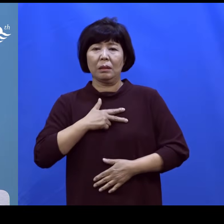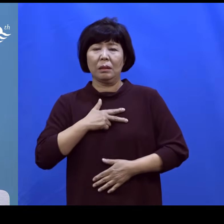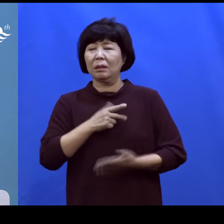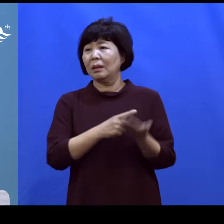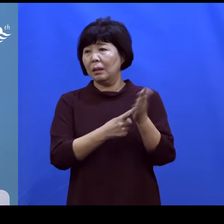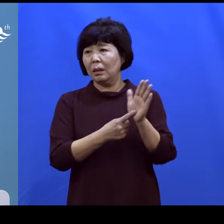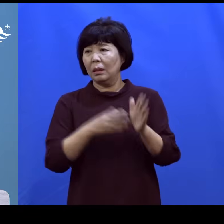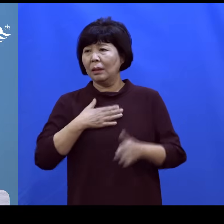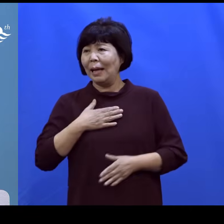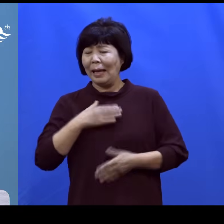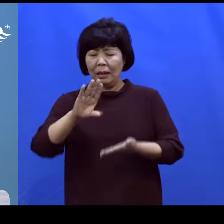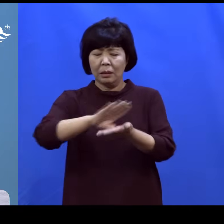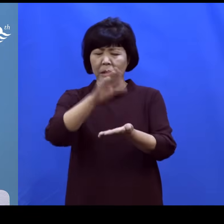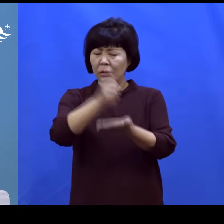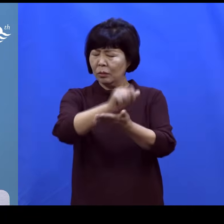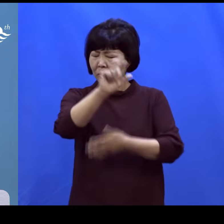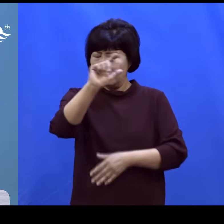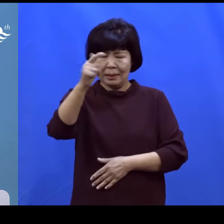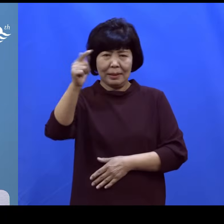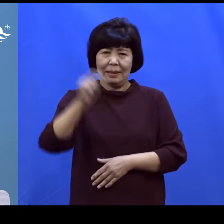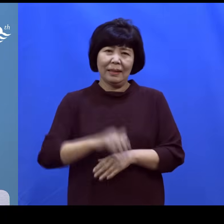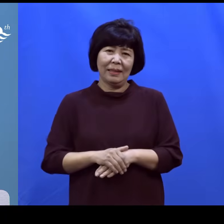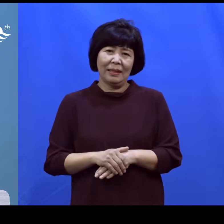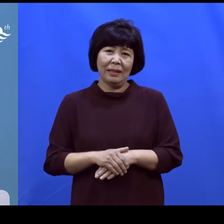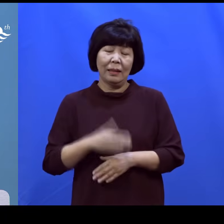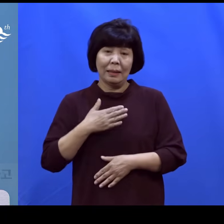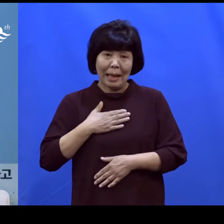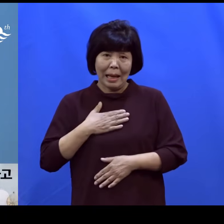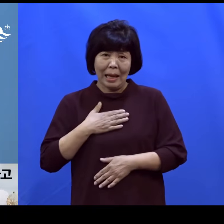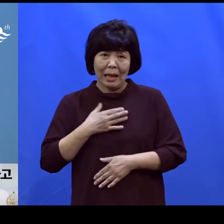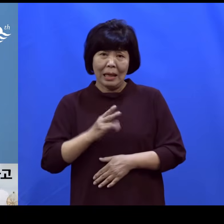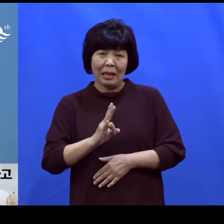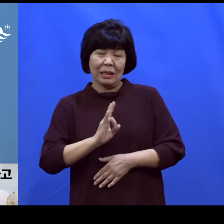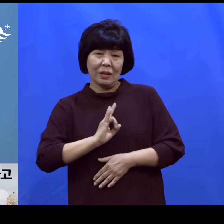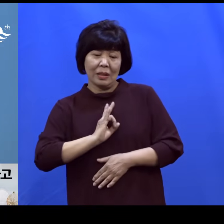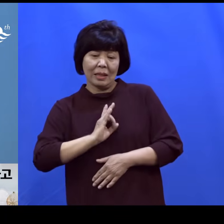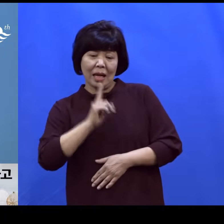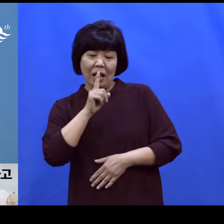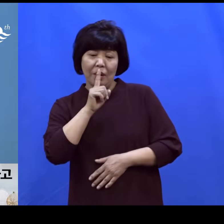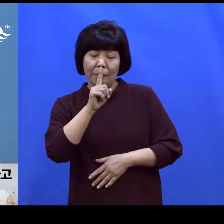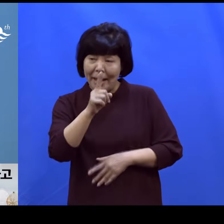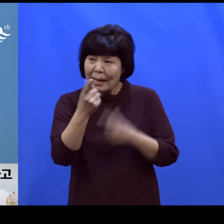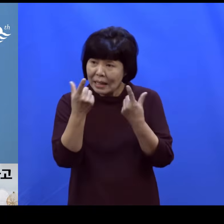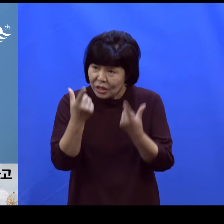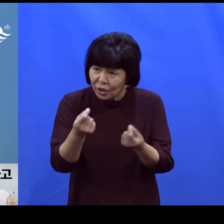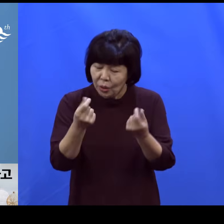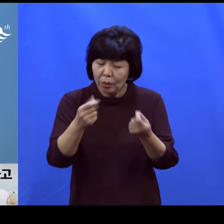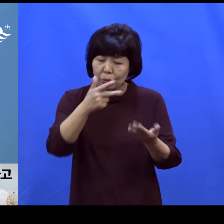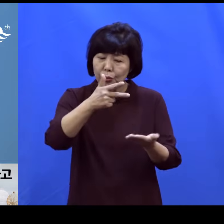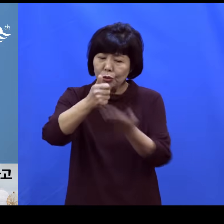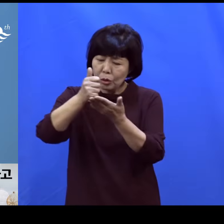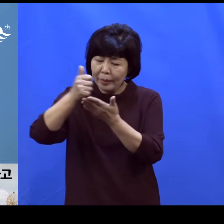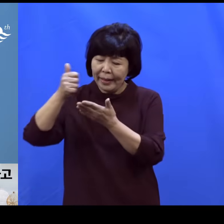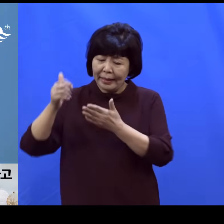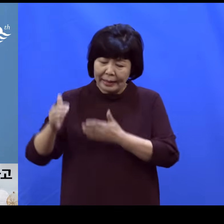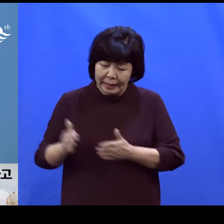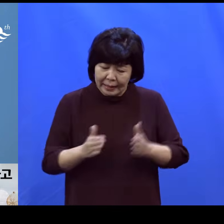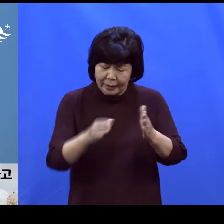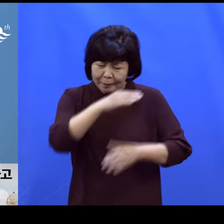아닙니다. 그리고 23절에 보면 이르되 나는 선지자 이사야의 말과 같이 주의 길을 곱게 하라고 광야에서 외치는 자의